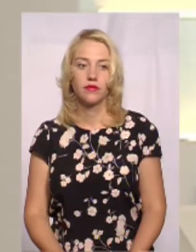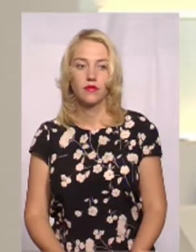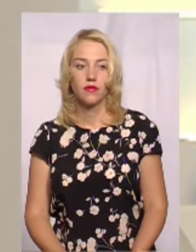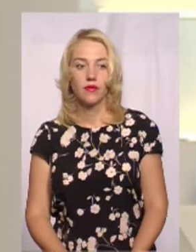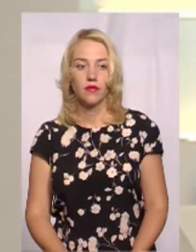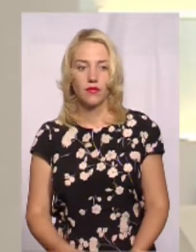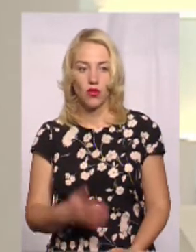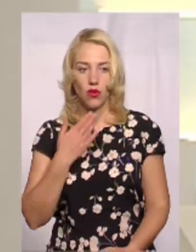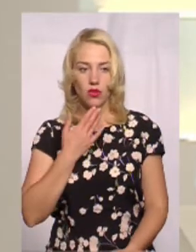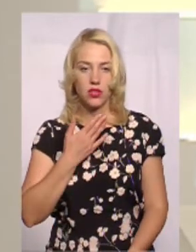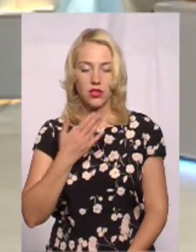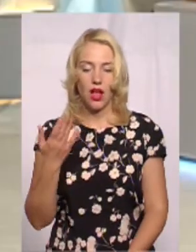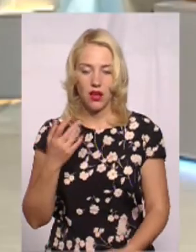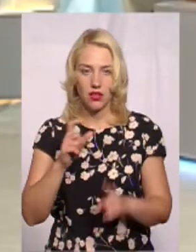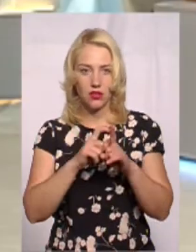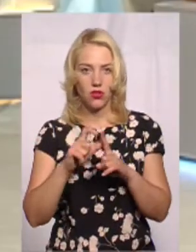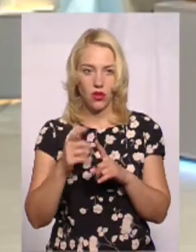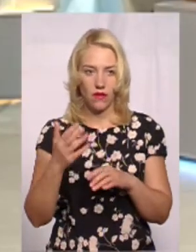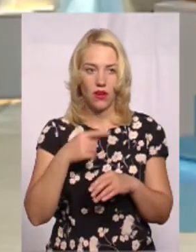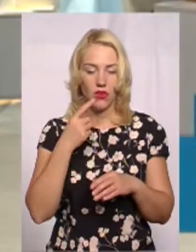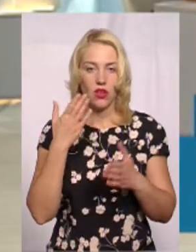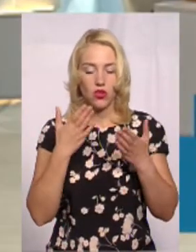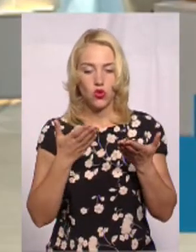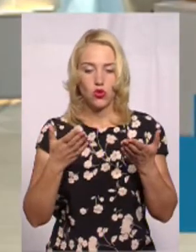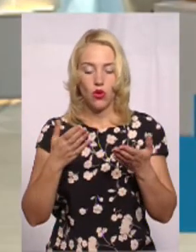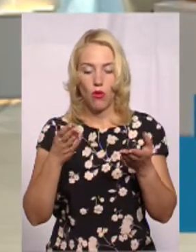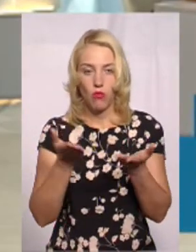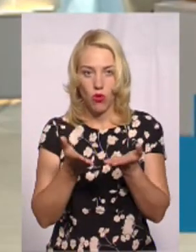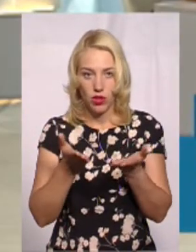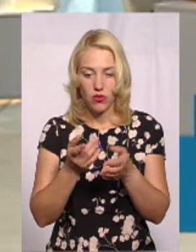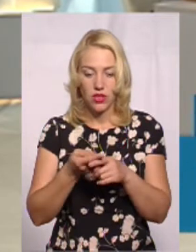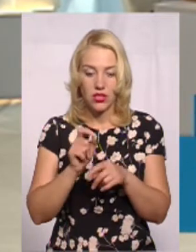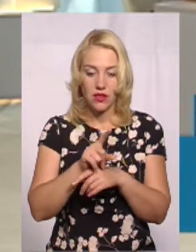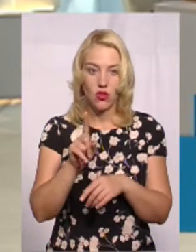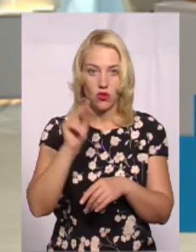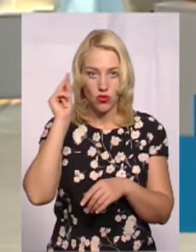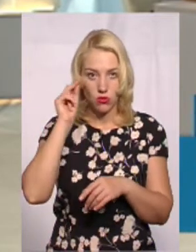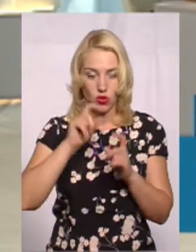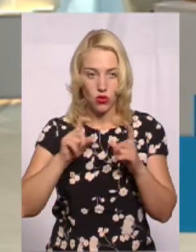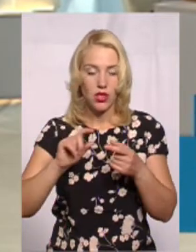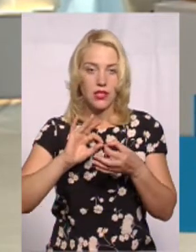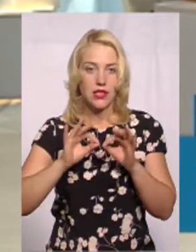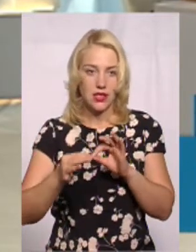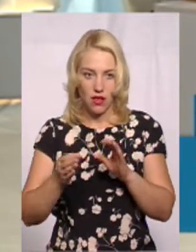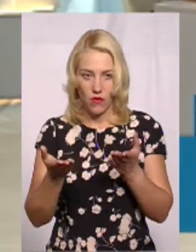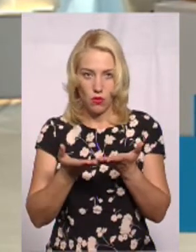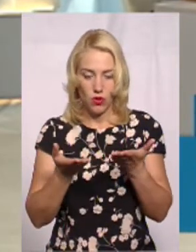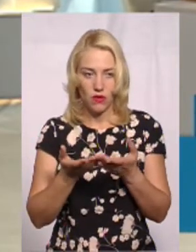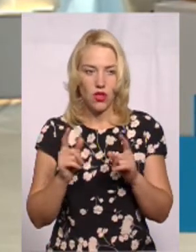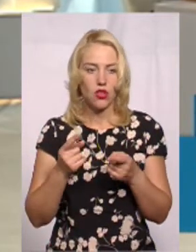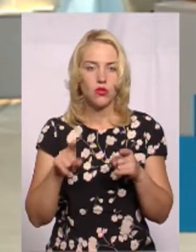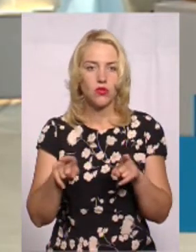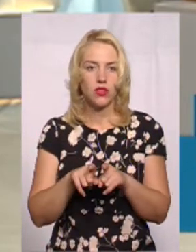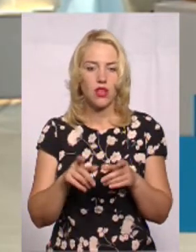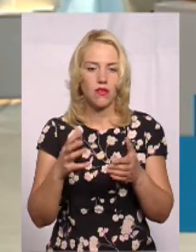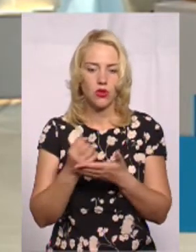От останню фразу юного науковця зацитую. Якщо порівнювати завдання із тим, що ми вчимо в школі, то їх навіть складно порівнювати. А чому